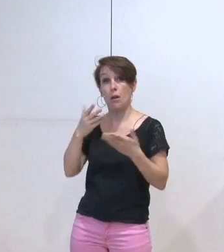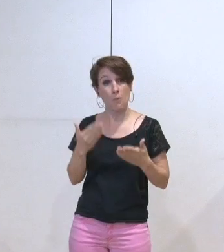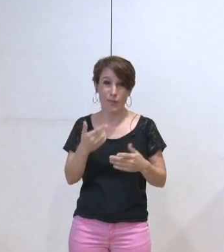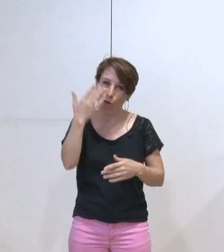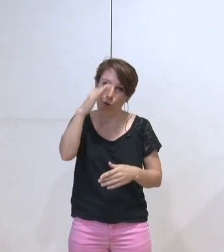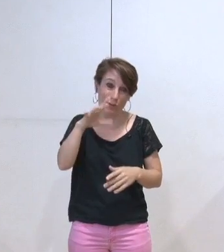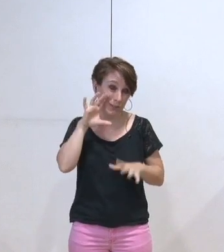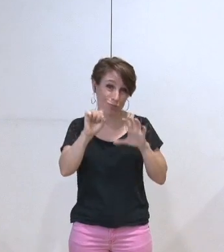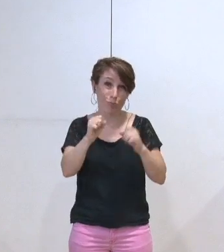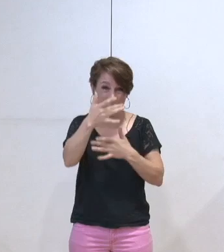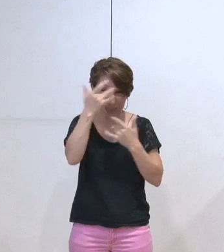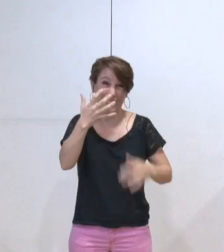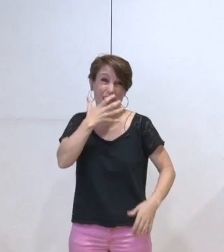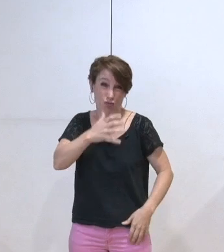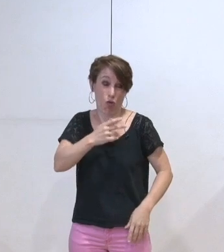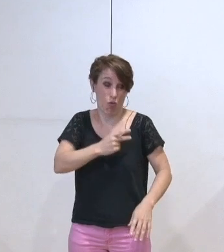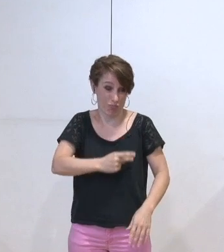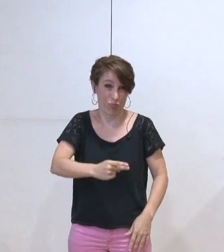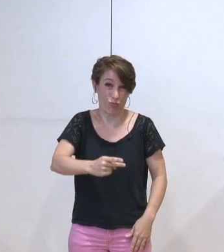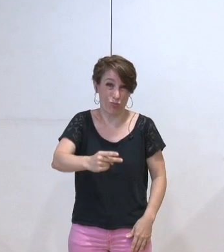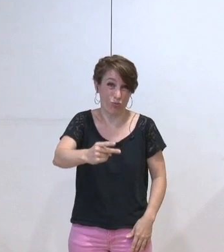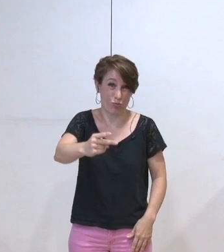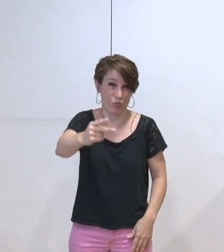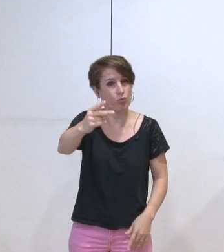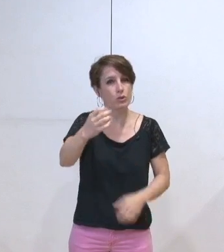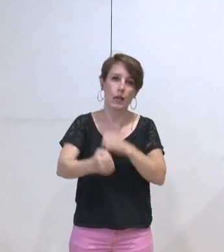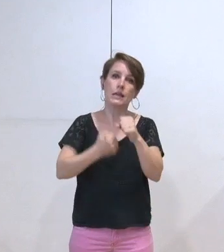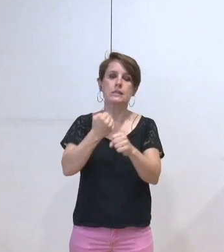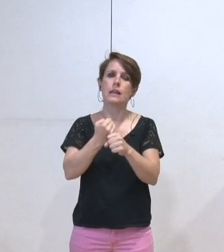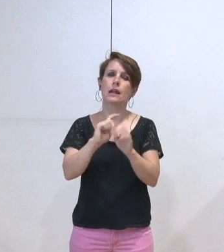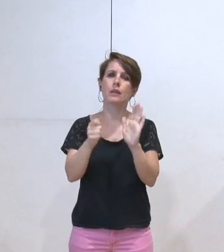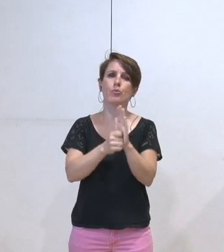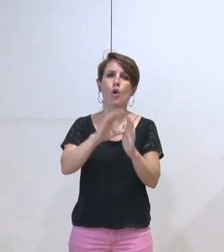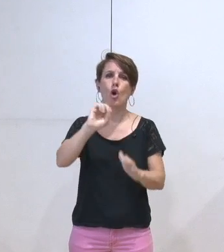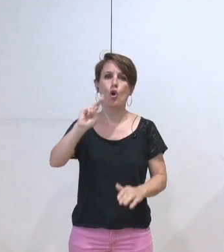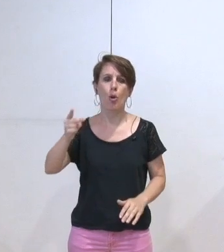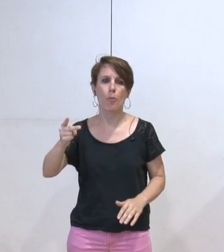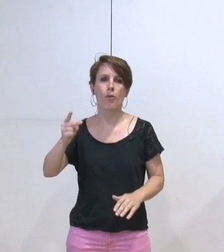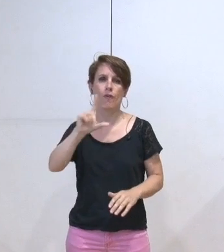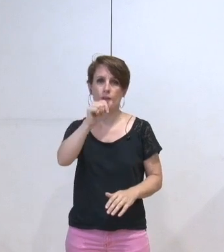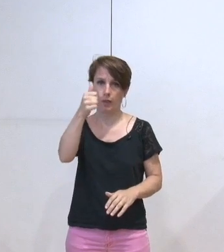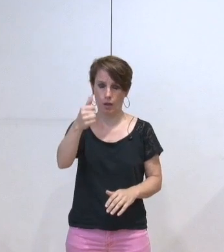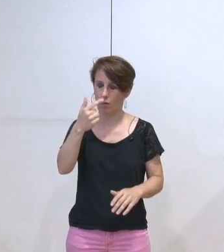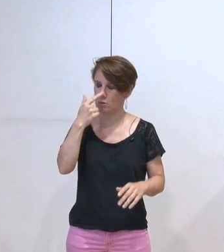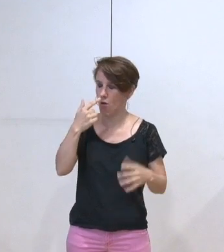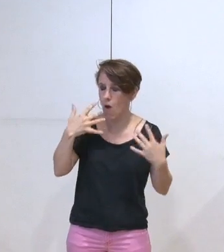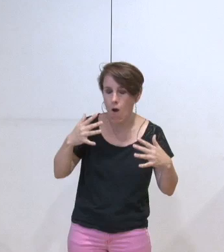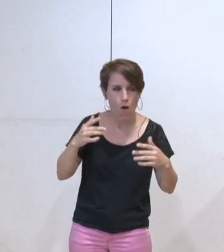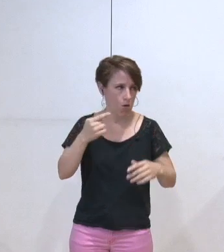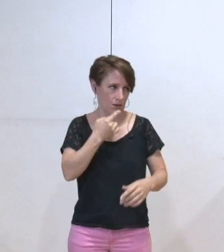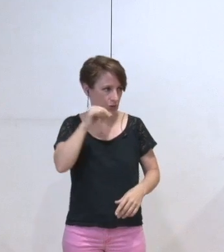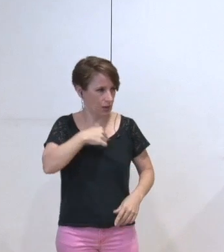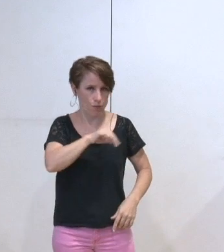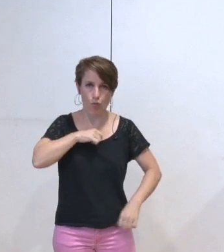souvent ce qui qui en cette année de Cop 21 je CIS nous appelle encore et encore à agir face au défis climatique